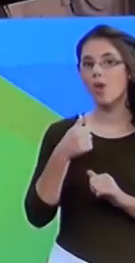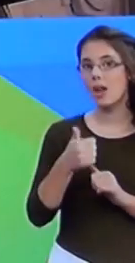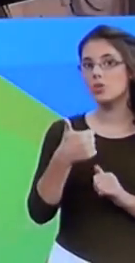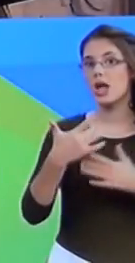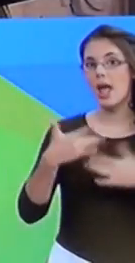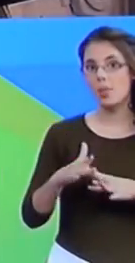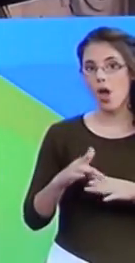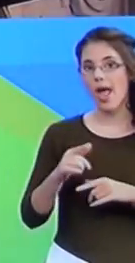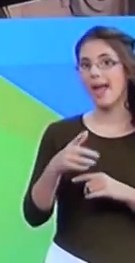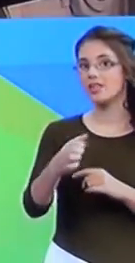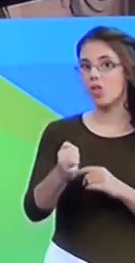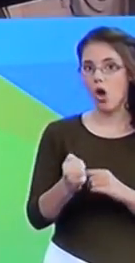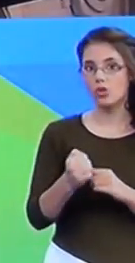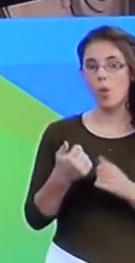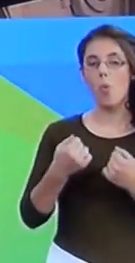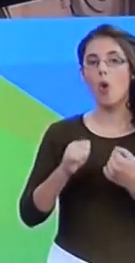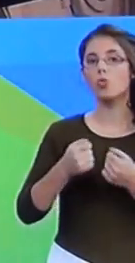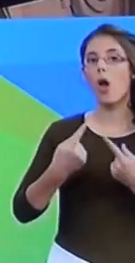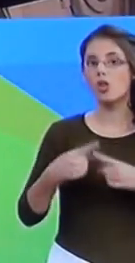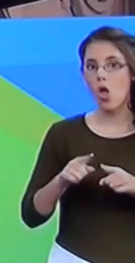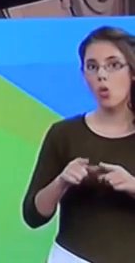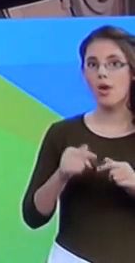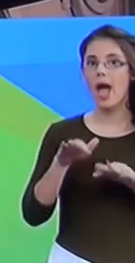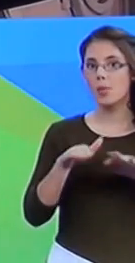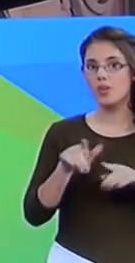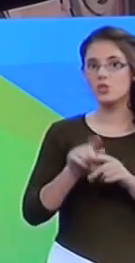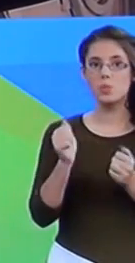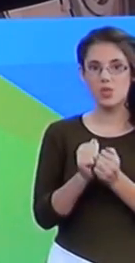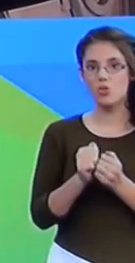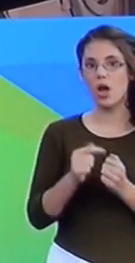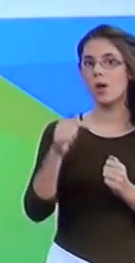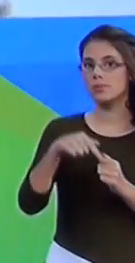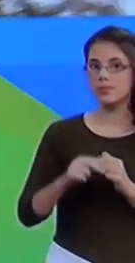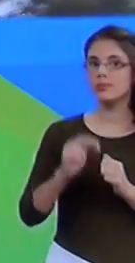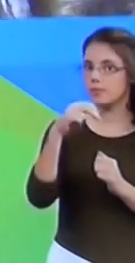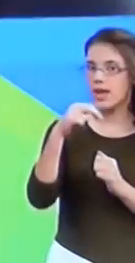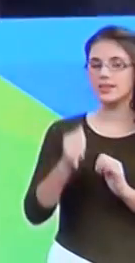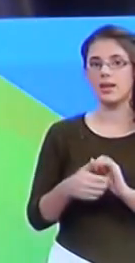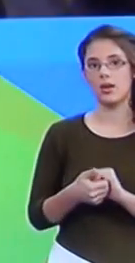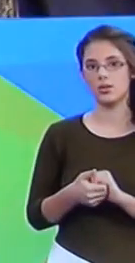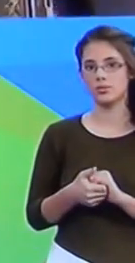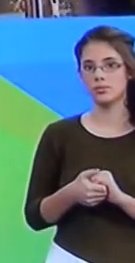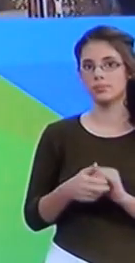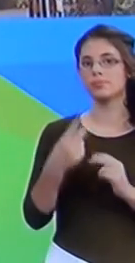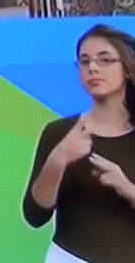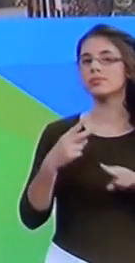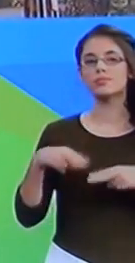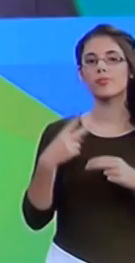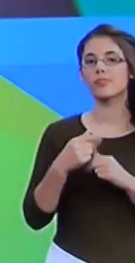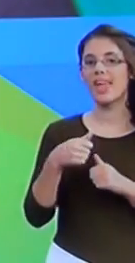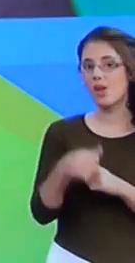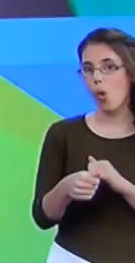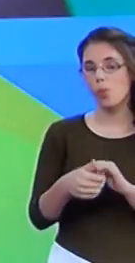helyben, ez tartja mozdulatlanul a járművet, és így biztonságos a lefelszállás. Megvan a kedvenc